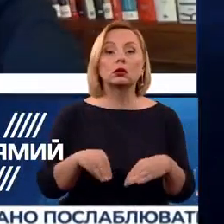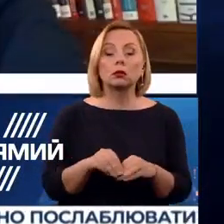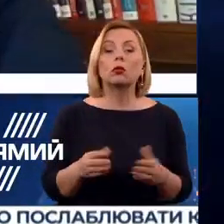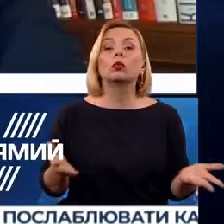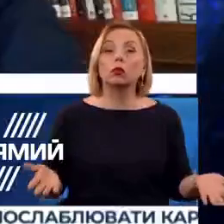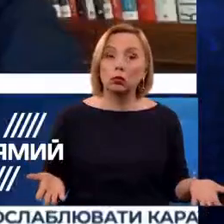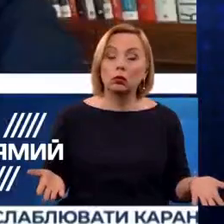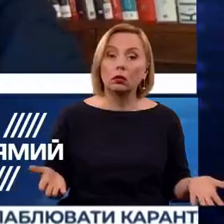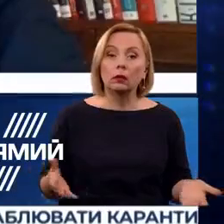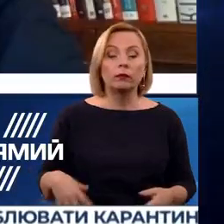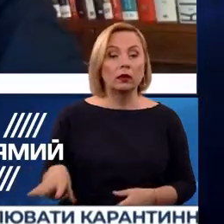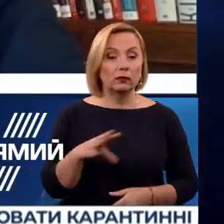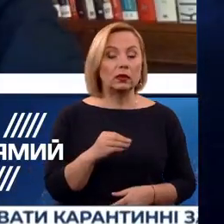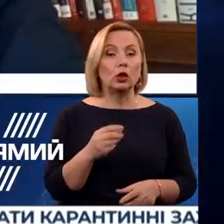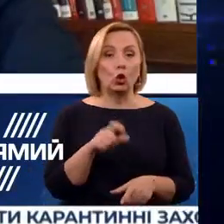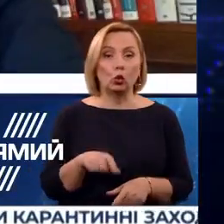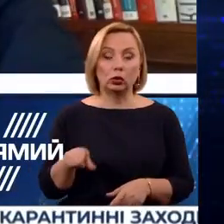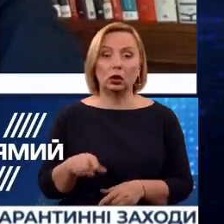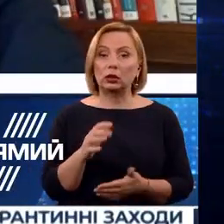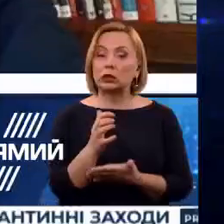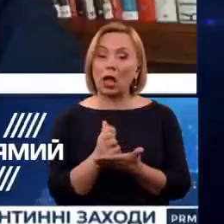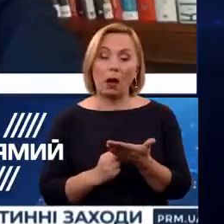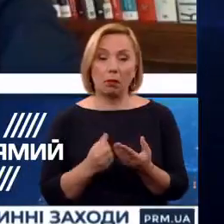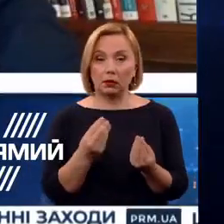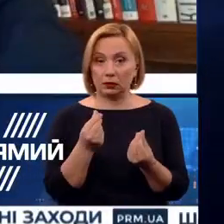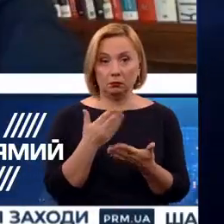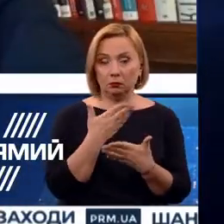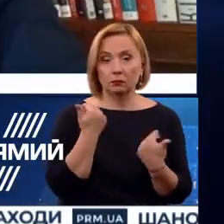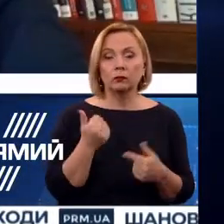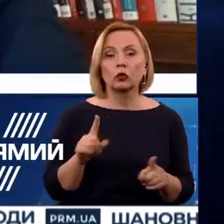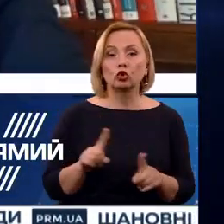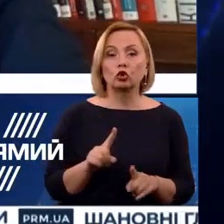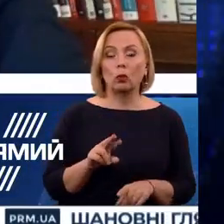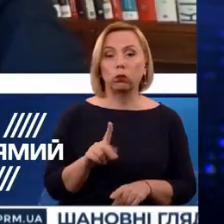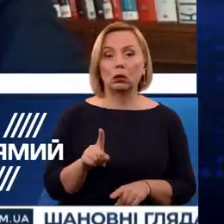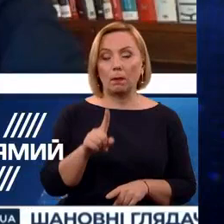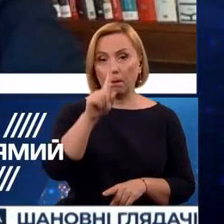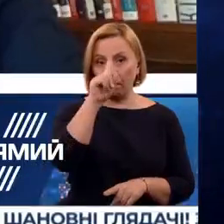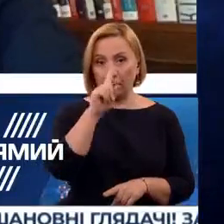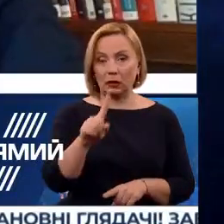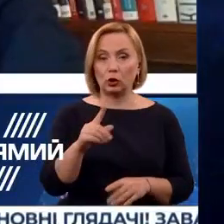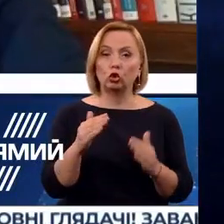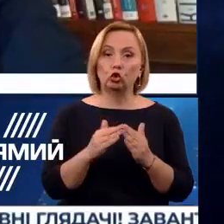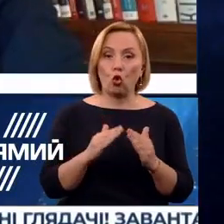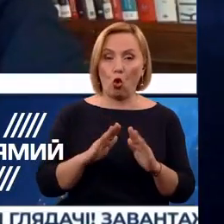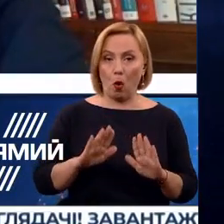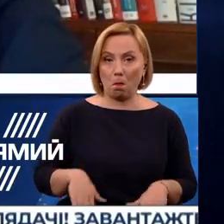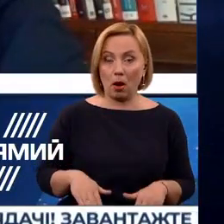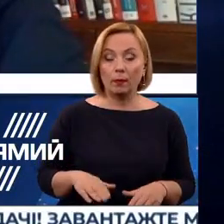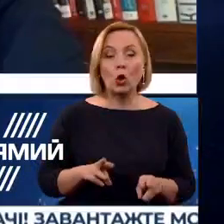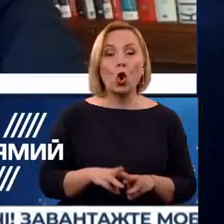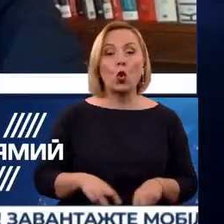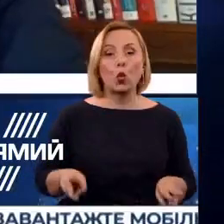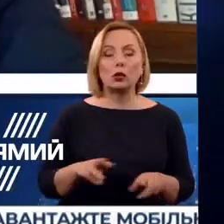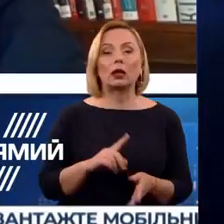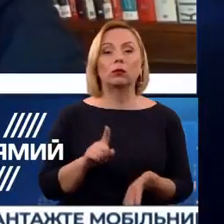У більшості цих людей і так немає запасів ніяких для того, щоб навіть місяць бути на карантині. Тому уряд повинен